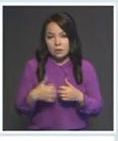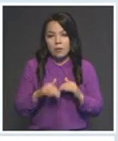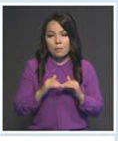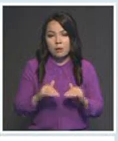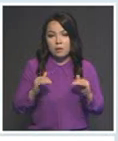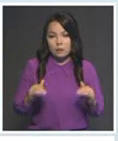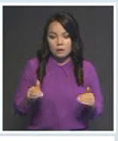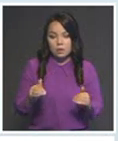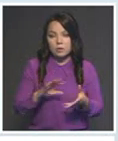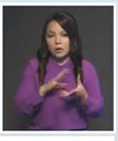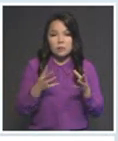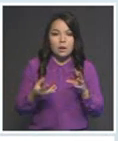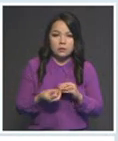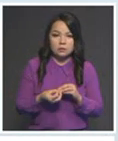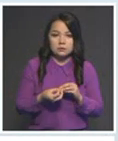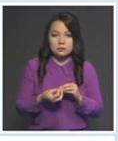балалардың саны